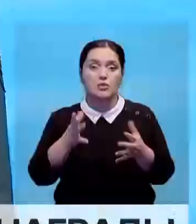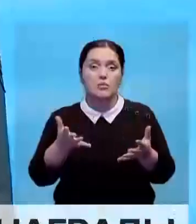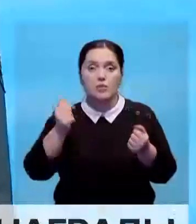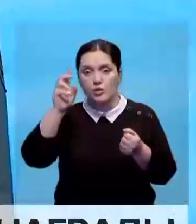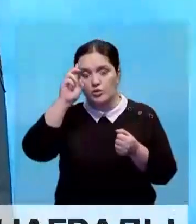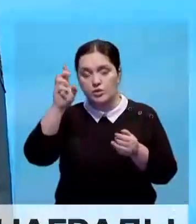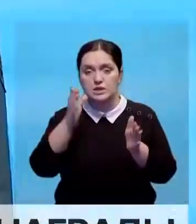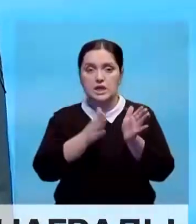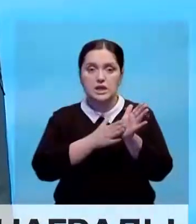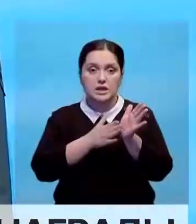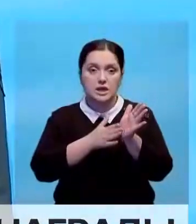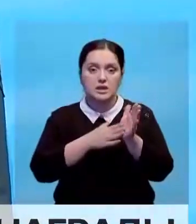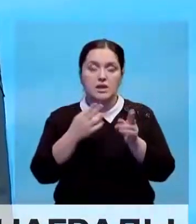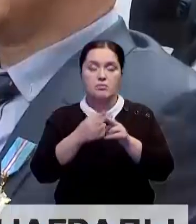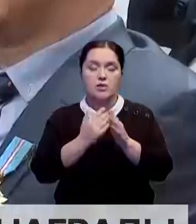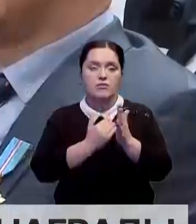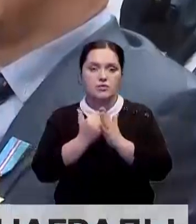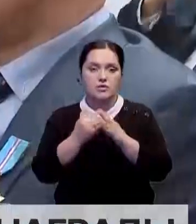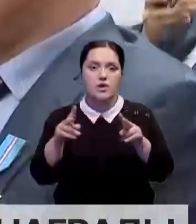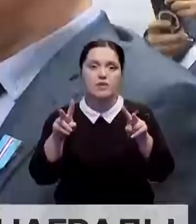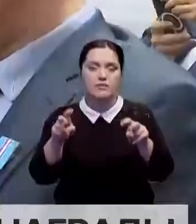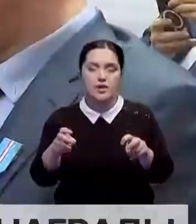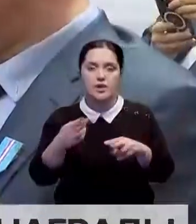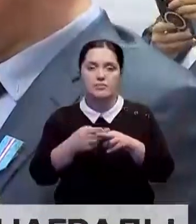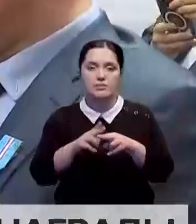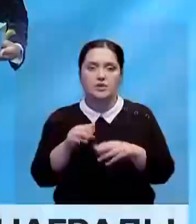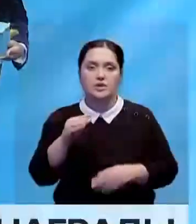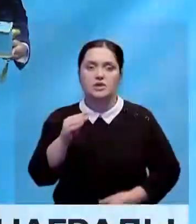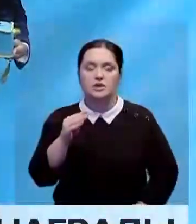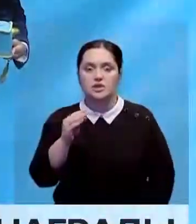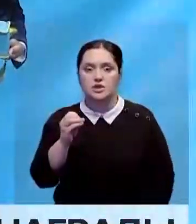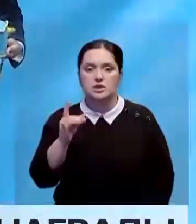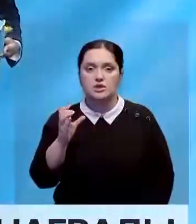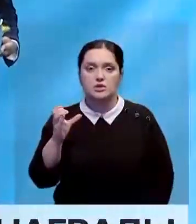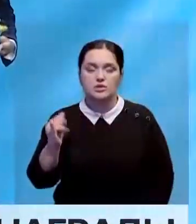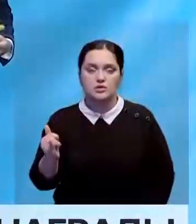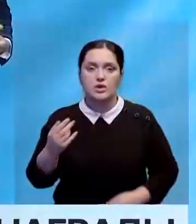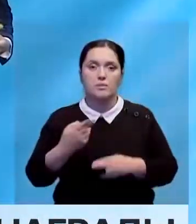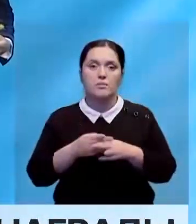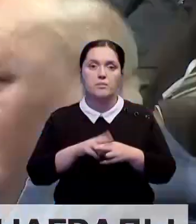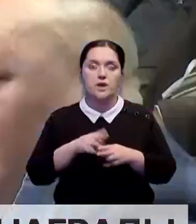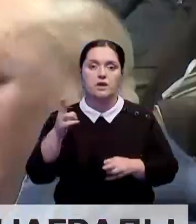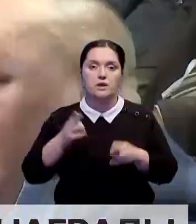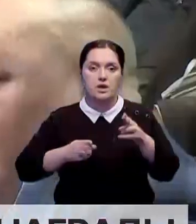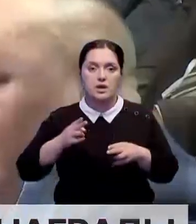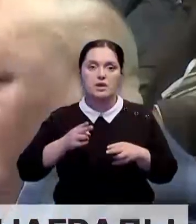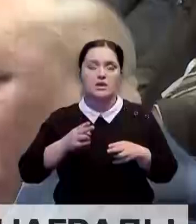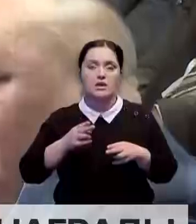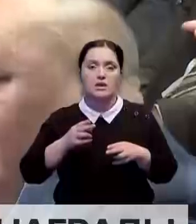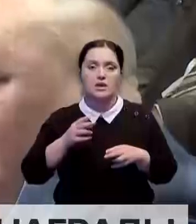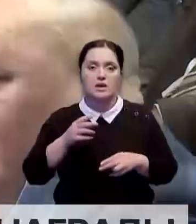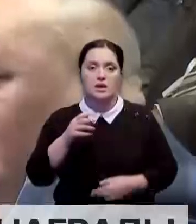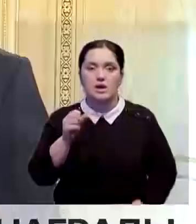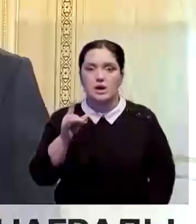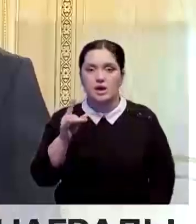госнаграды, и 10 ЖТСУСов отмечены высоким званием почетного гражданина области ЖТСУ. В их числе и талантливый хирург, доктор медицины Нурлан Арн.